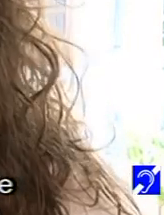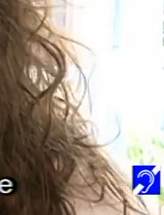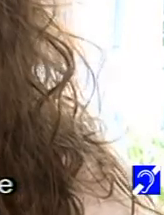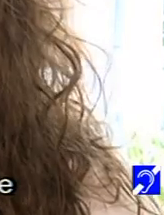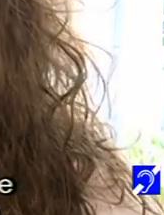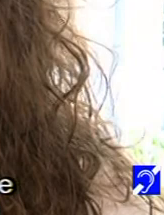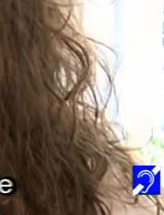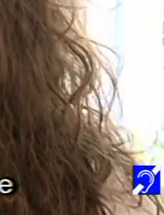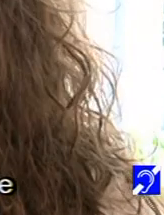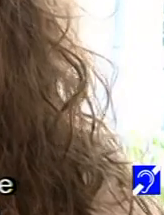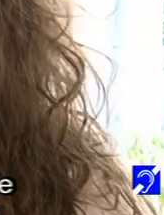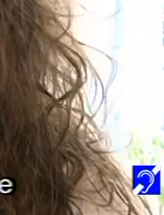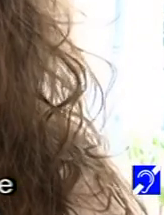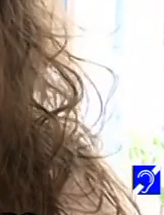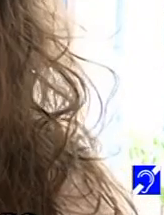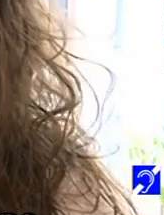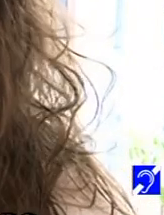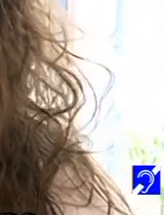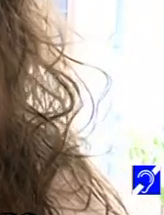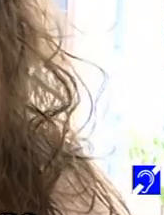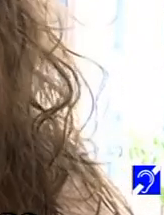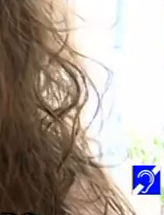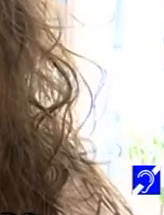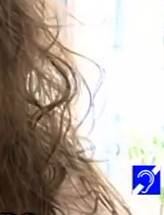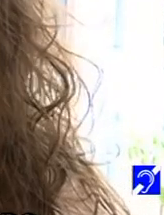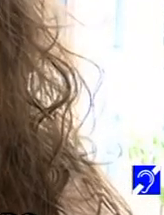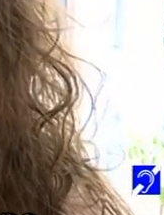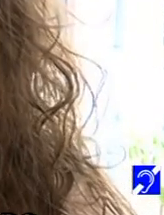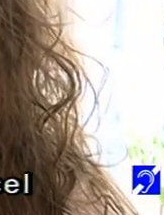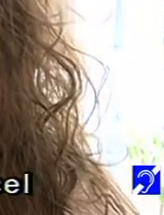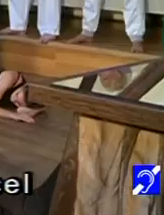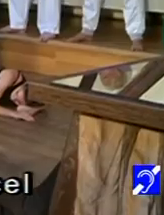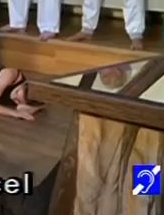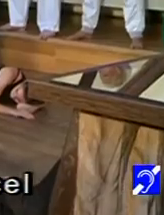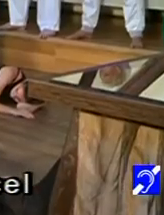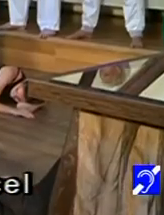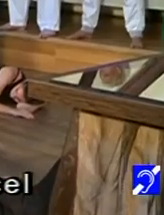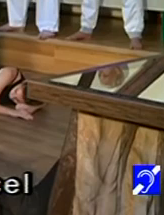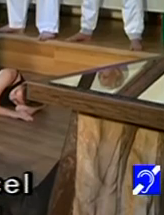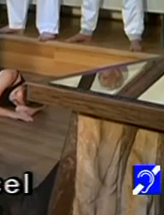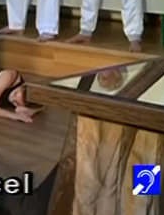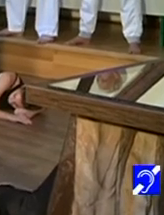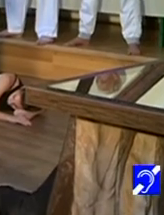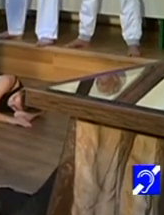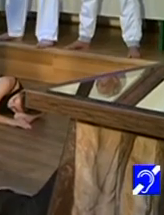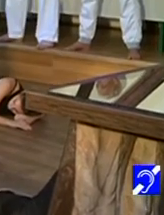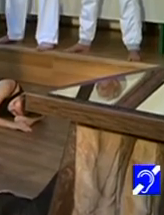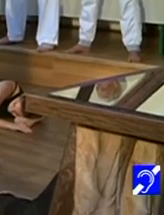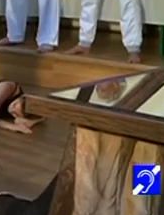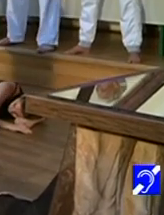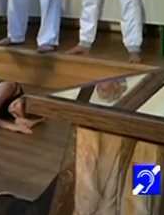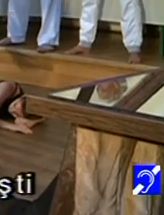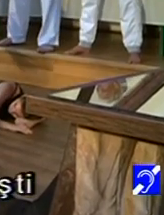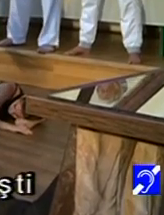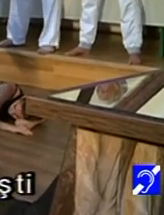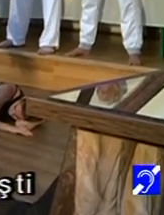Sprecherziehung und zuletzt kommt dann die Inszenierung im dritten Jahr dann dazu. Das haben wir jetzt heute gesehen. Wie geht es dann weiter